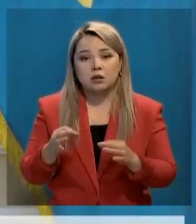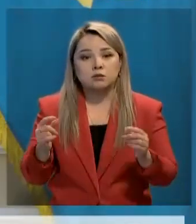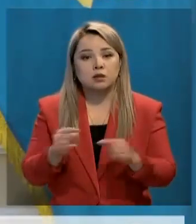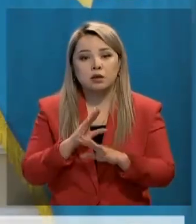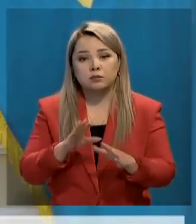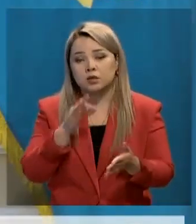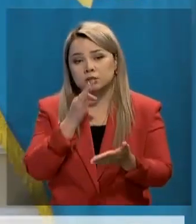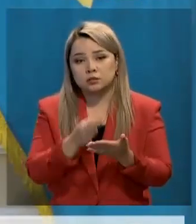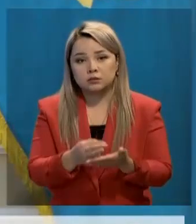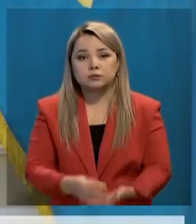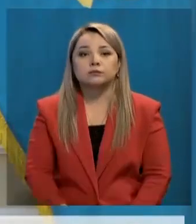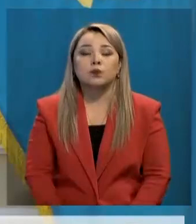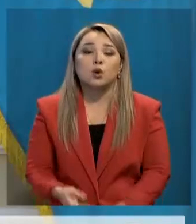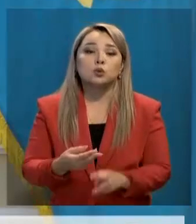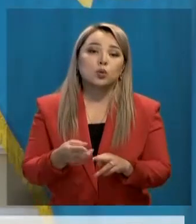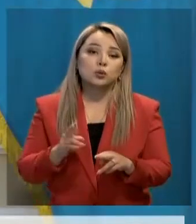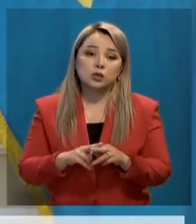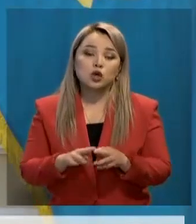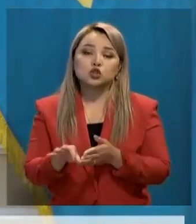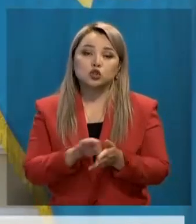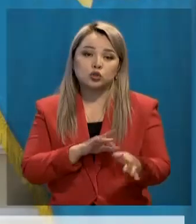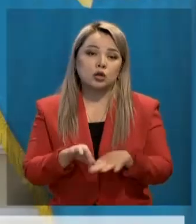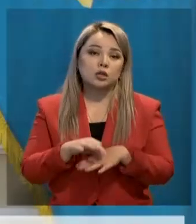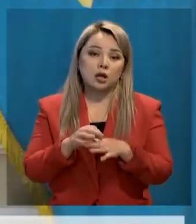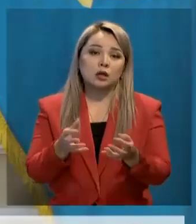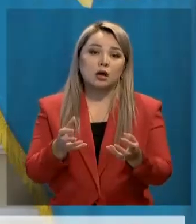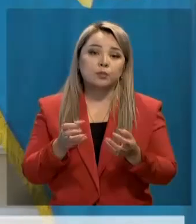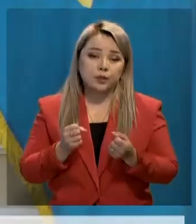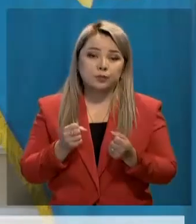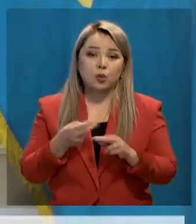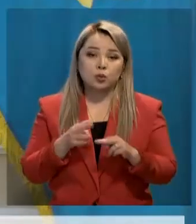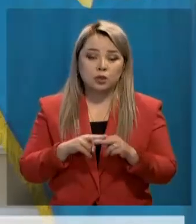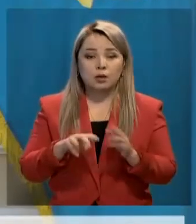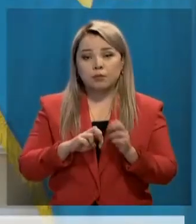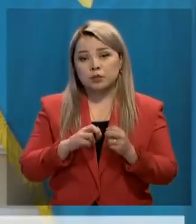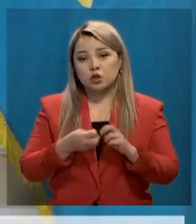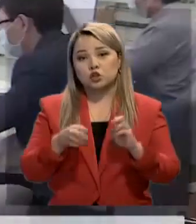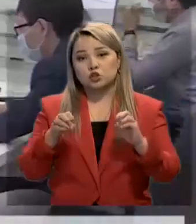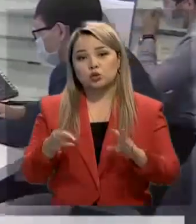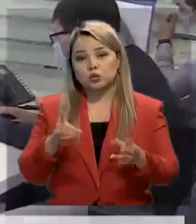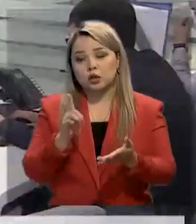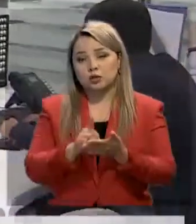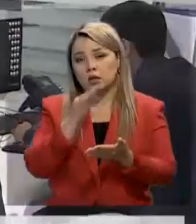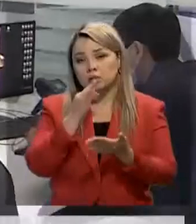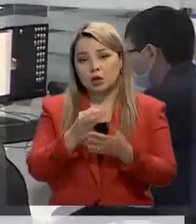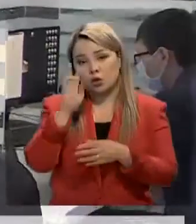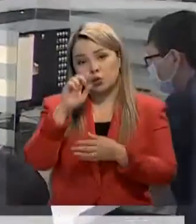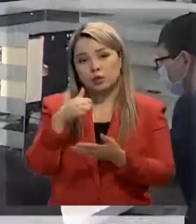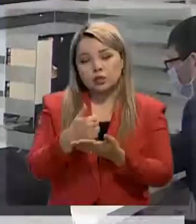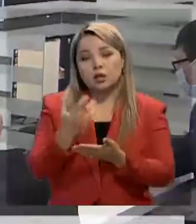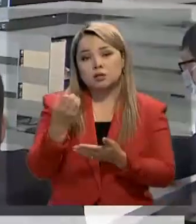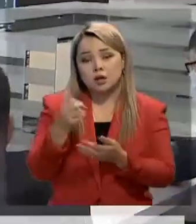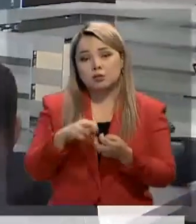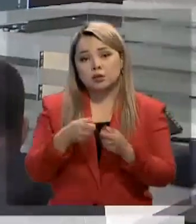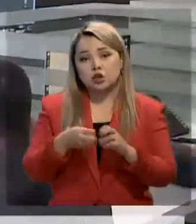стандарттарға сай емес. Сондықтан шұғыл шаралар қабылдап, осы мәселені шешу қажет. Үкімет шешу керек, тағы бір